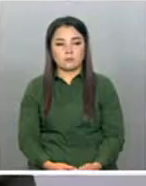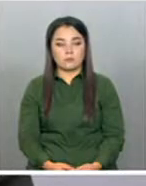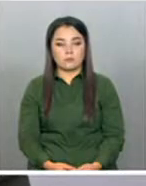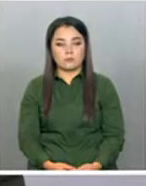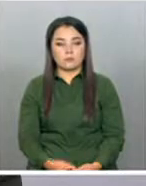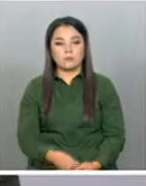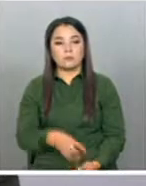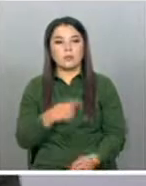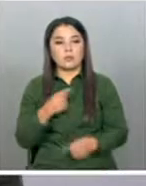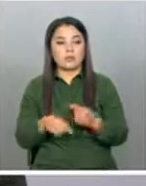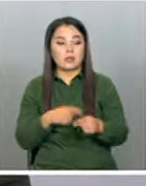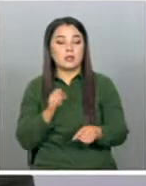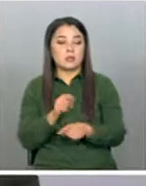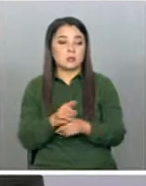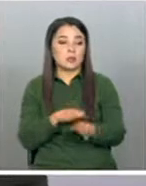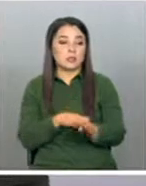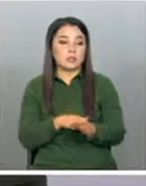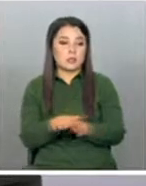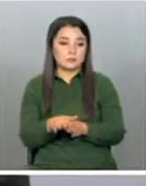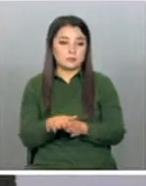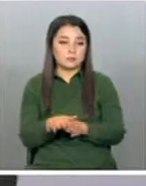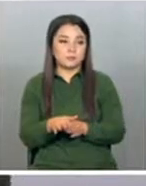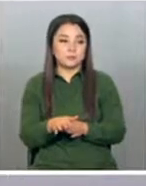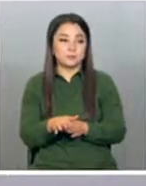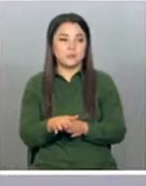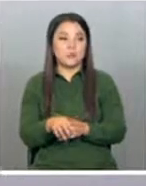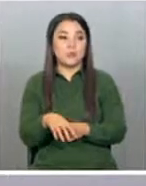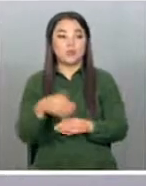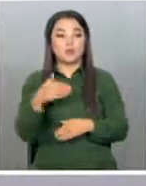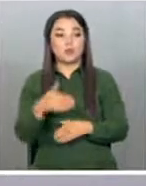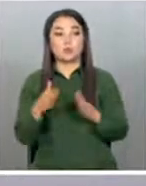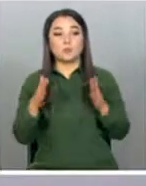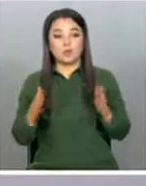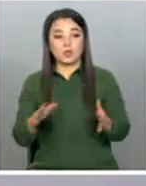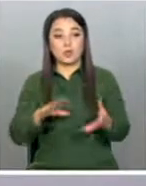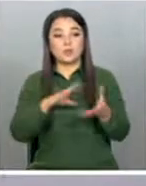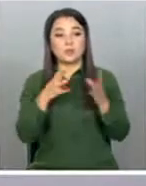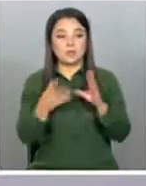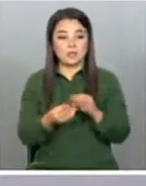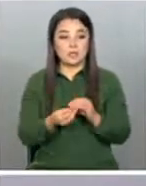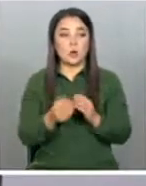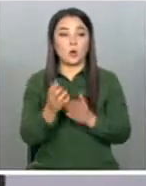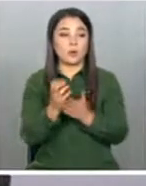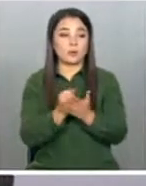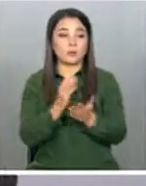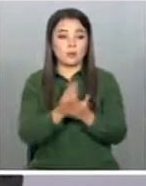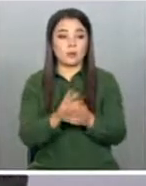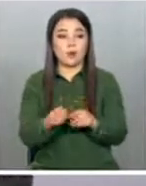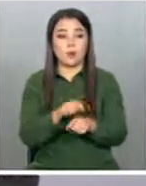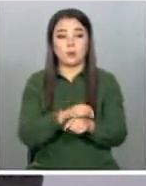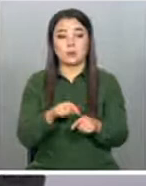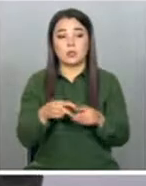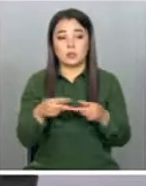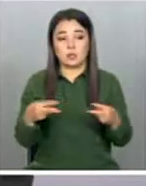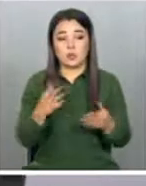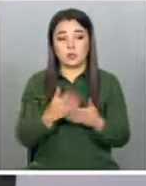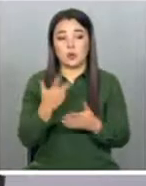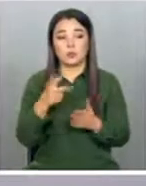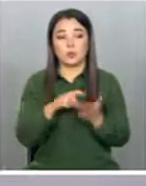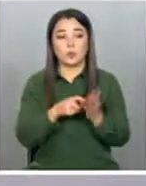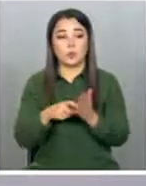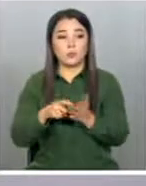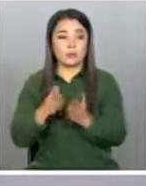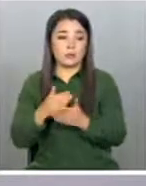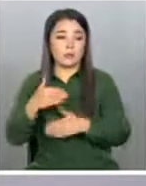оқушылар, келесі тапсырманы орындайық. Тік 4 бұрыш пішіндес қойма аудандары тең 3 бөлмеден